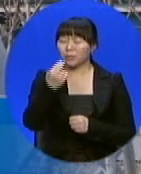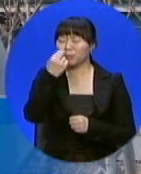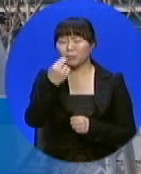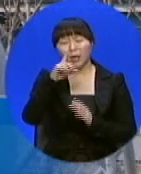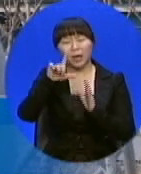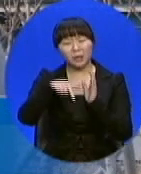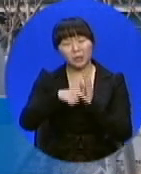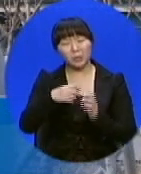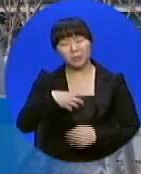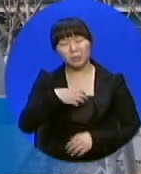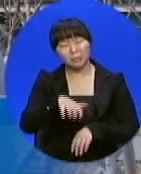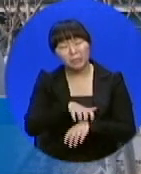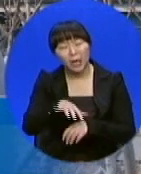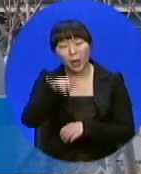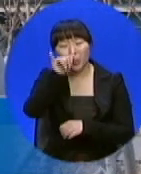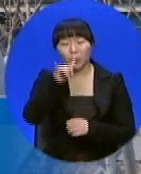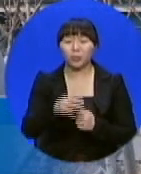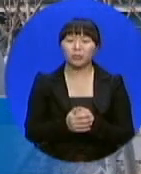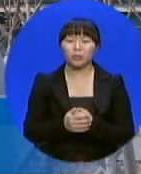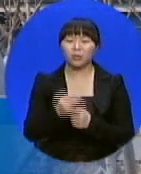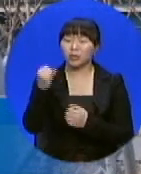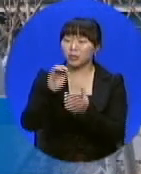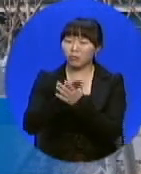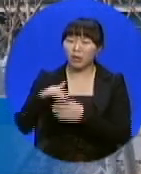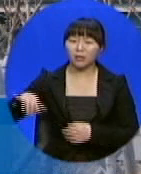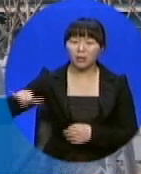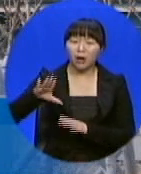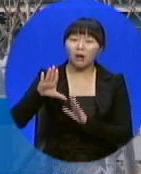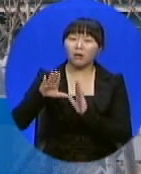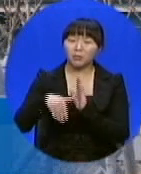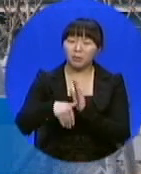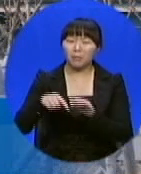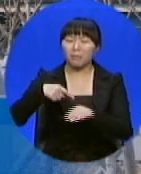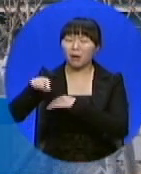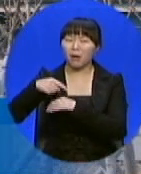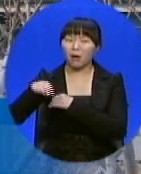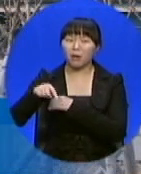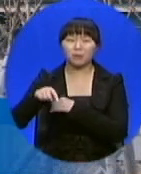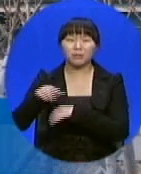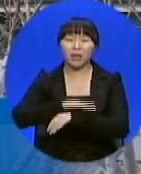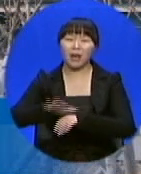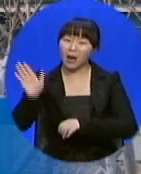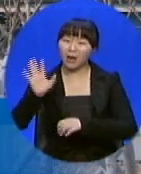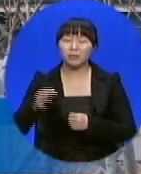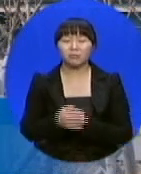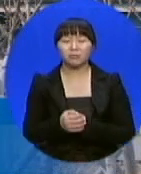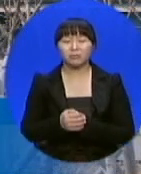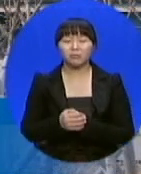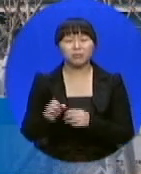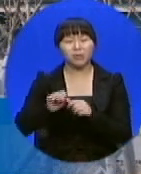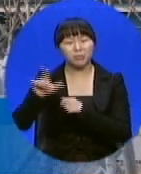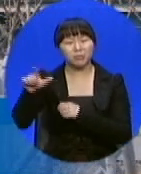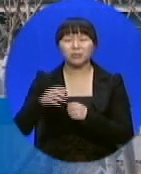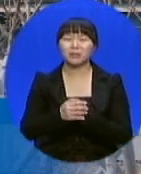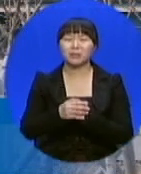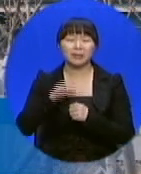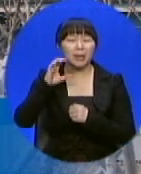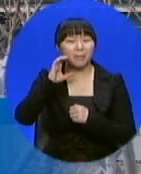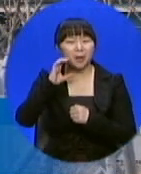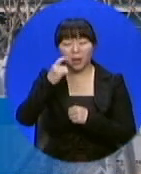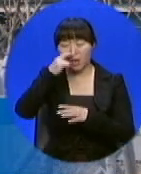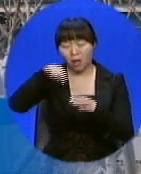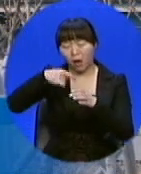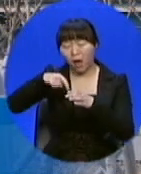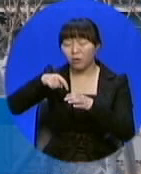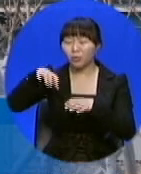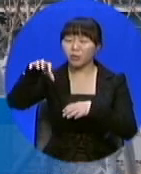약간 거슬리는 것 같고 여자친구랑 데이트할 때도 밖으로 잘 안 나가고 거의 다 대부분